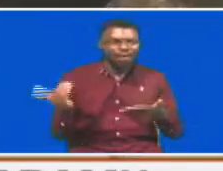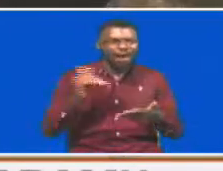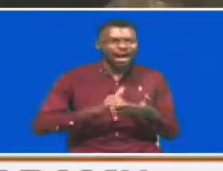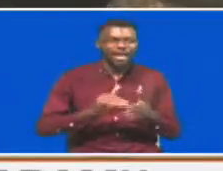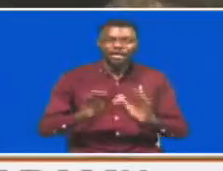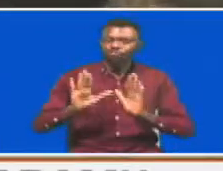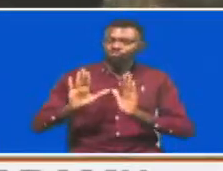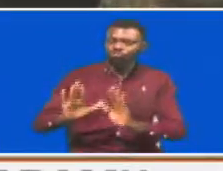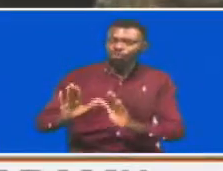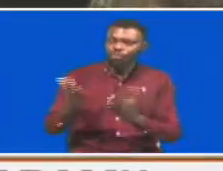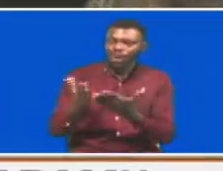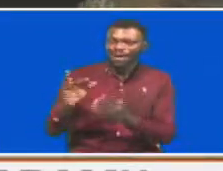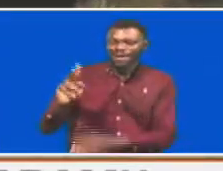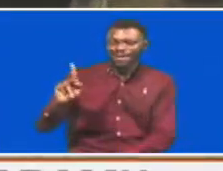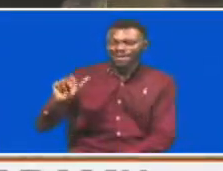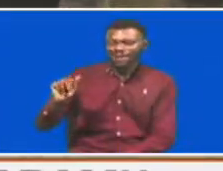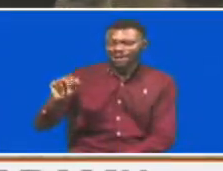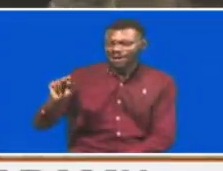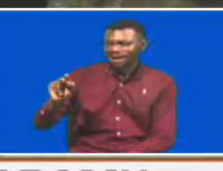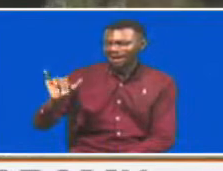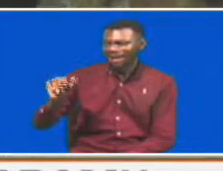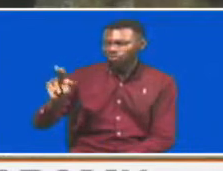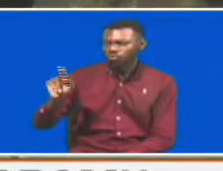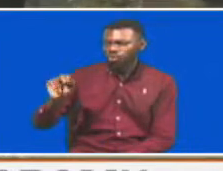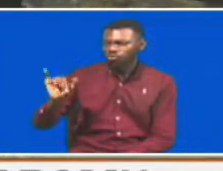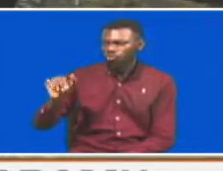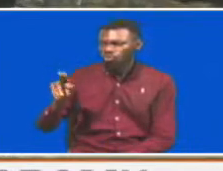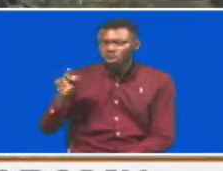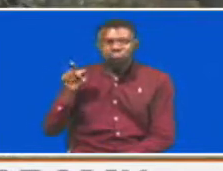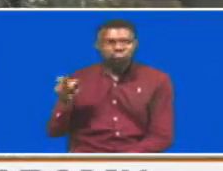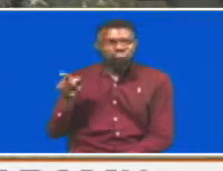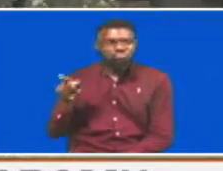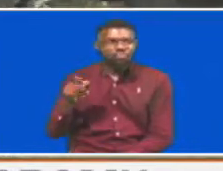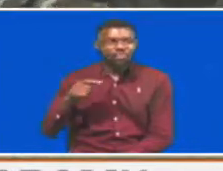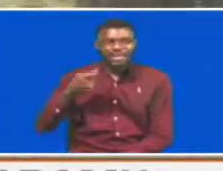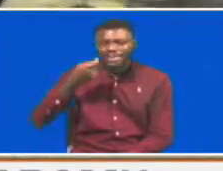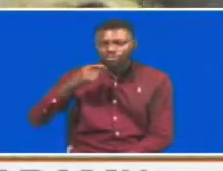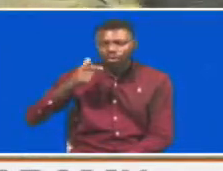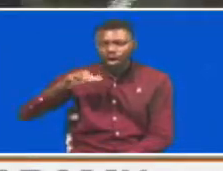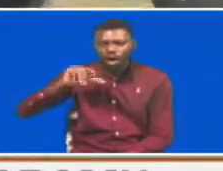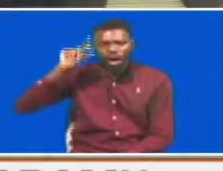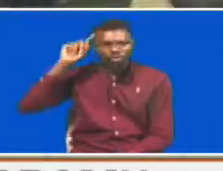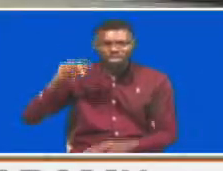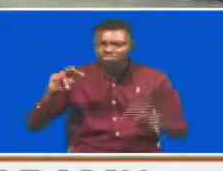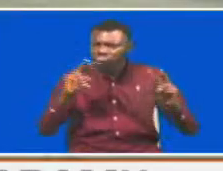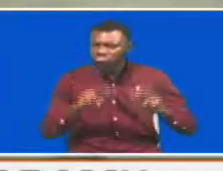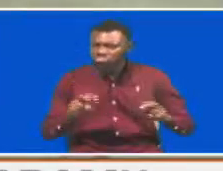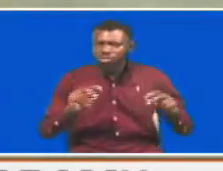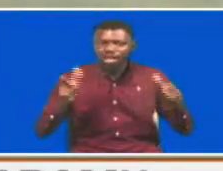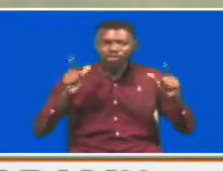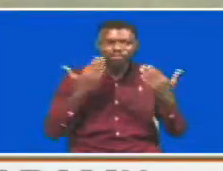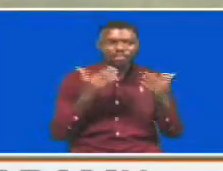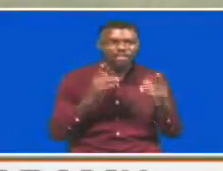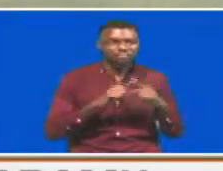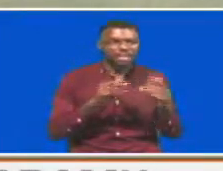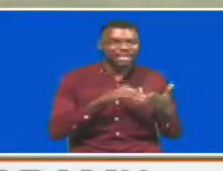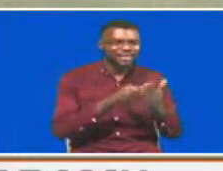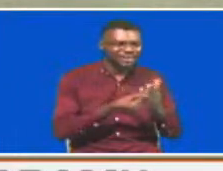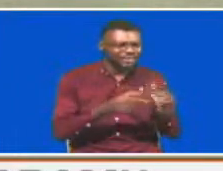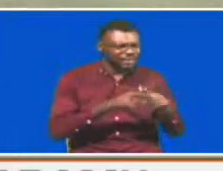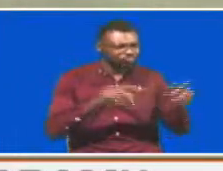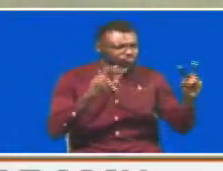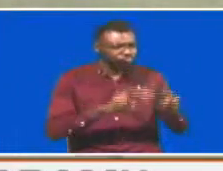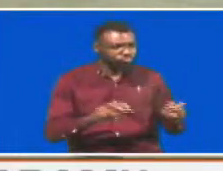ya Kanyonyo Cess Point, ambapo mbali na utawala wa Kitui kulikagua lori hili, risiti hizo zinakaguliwa